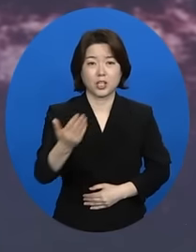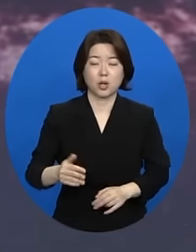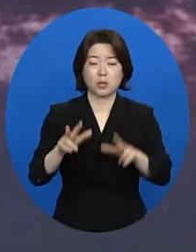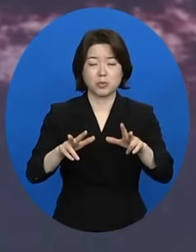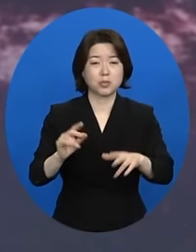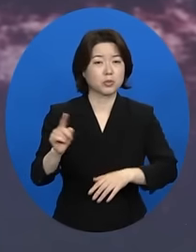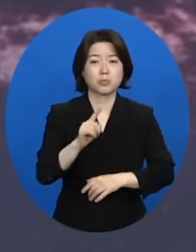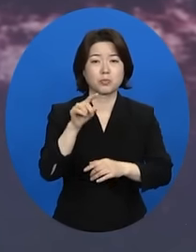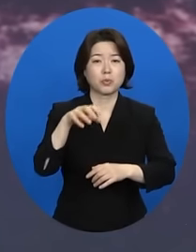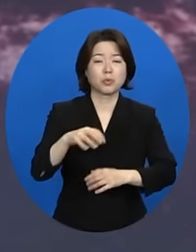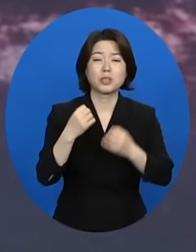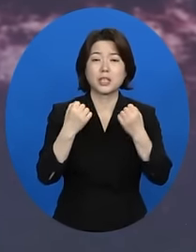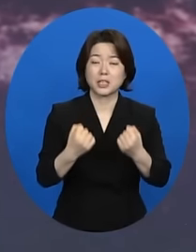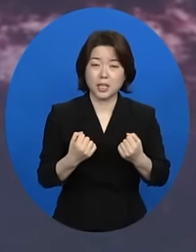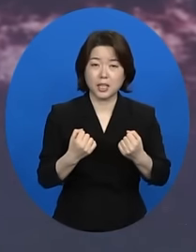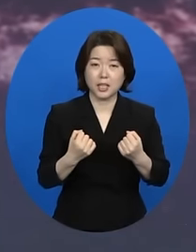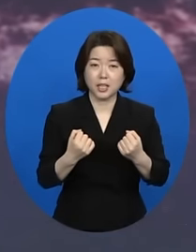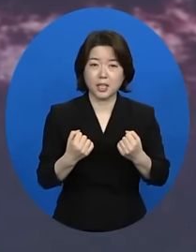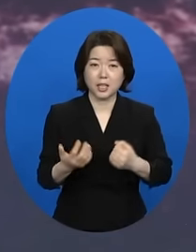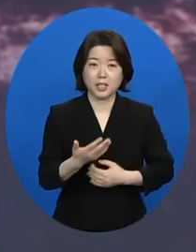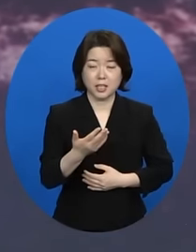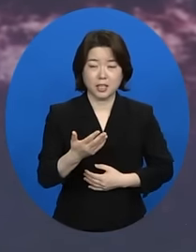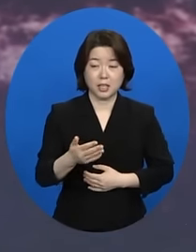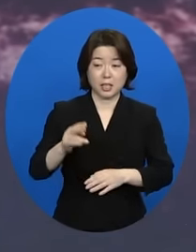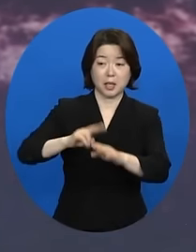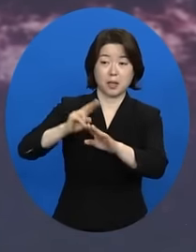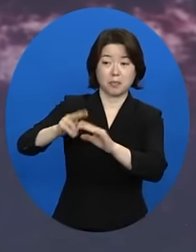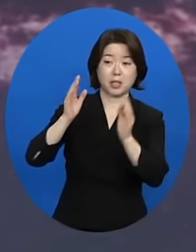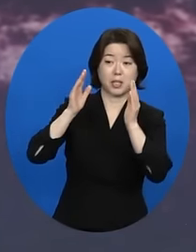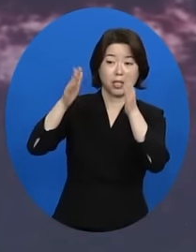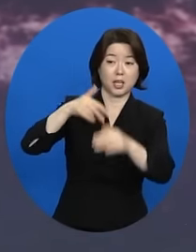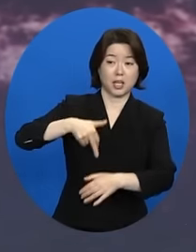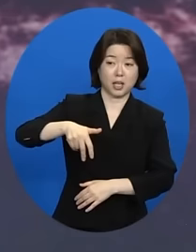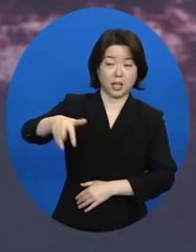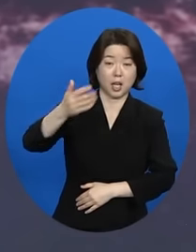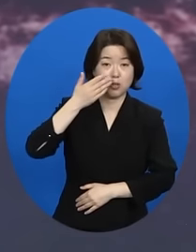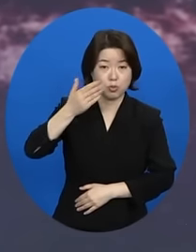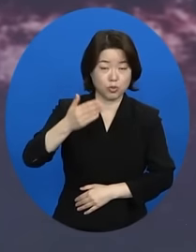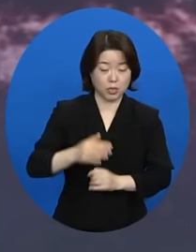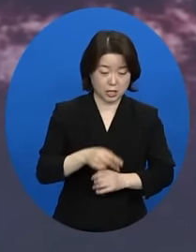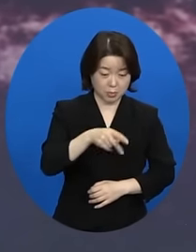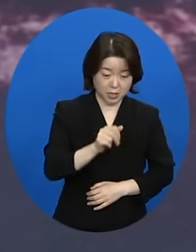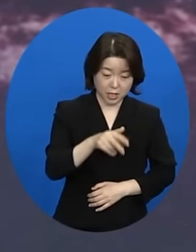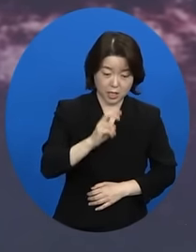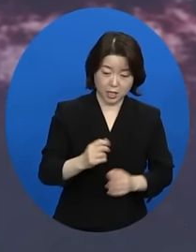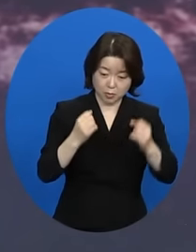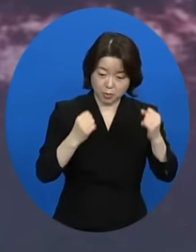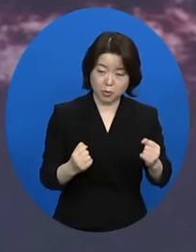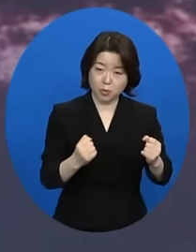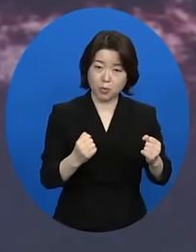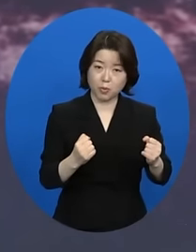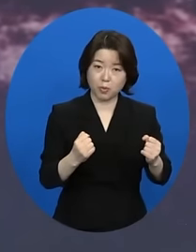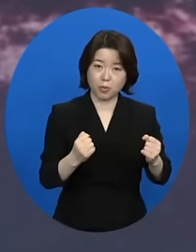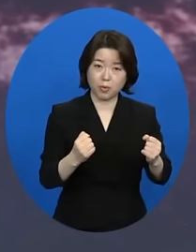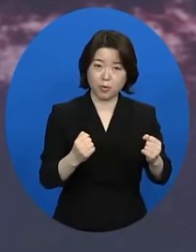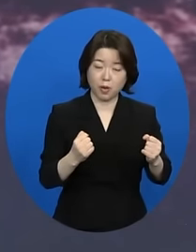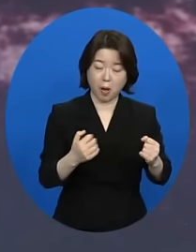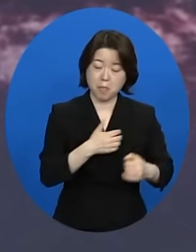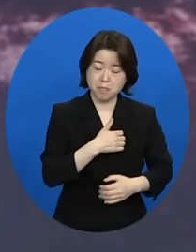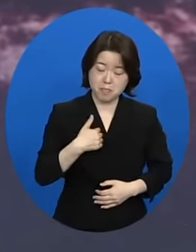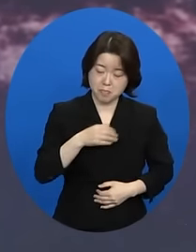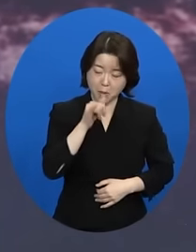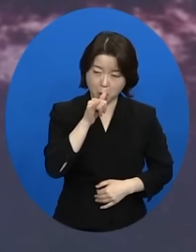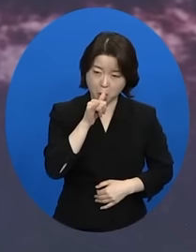어디에 계십니까? 여러분들은 지금 베델로 향해 가고 계십니까? 아니면 세겜이라고 하는 곳에 머물러서